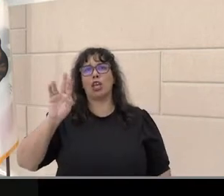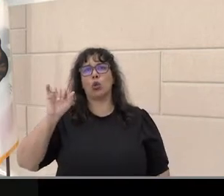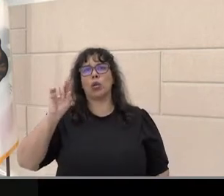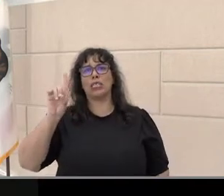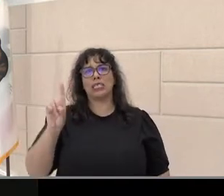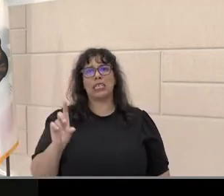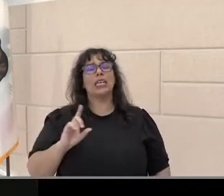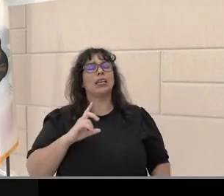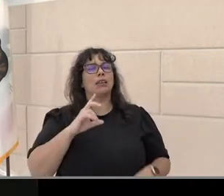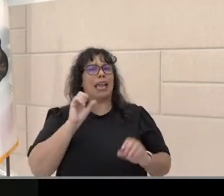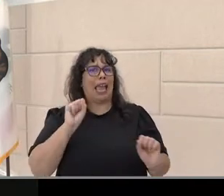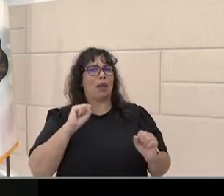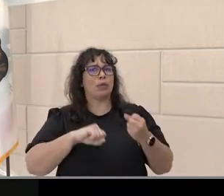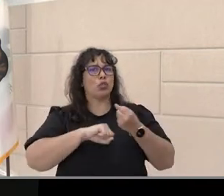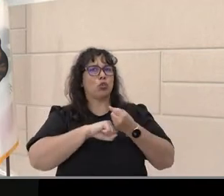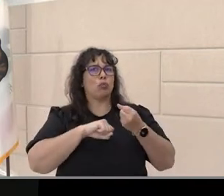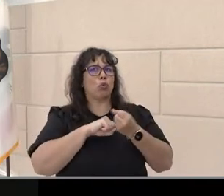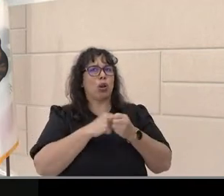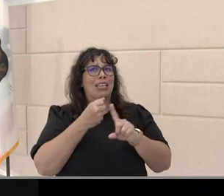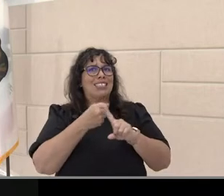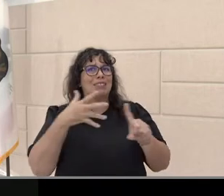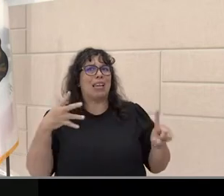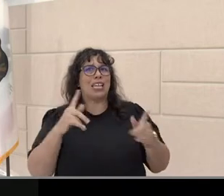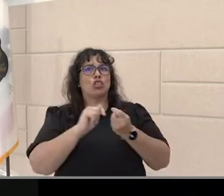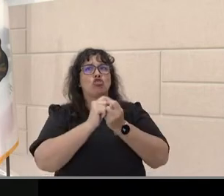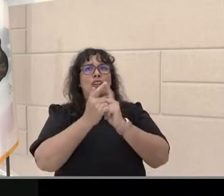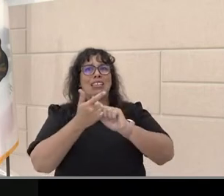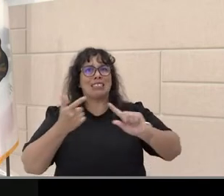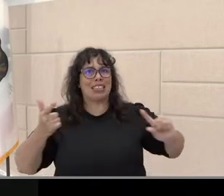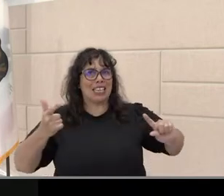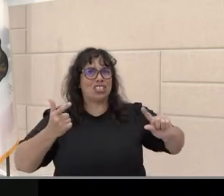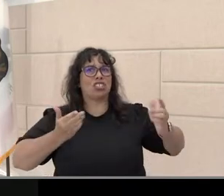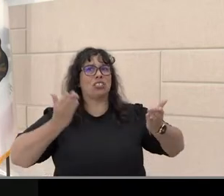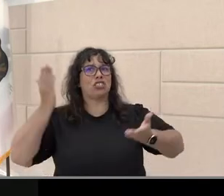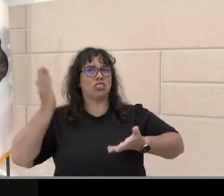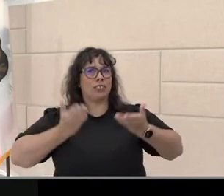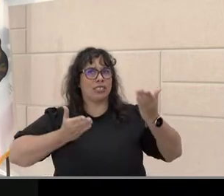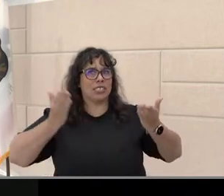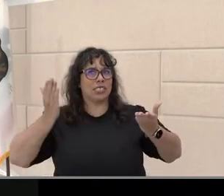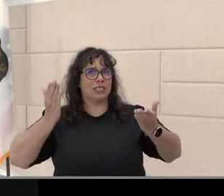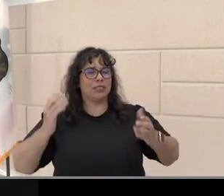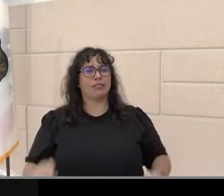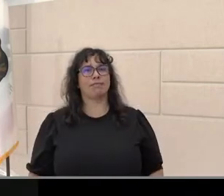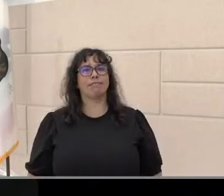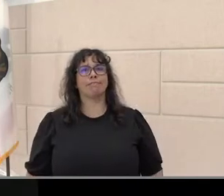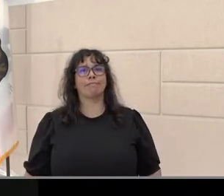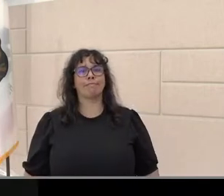មដើម្បីប្រកាសគាំទ្រតាមរយៈការបកប្រែ